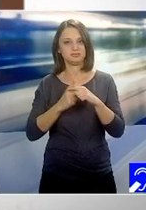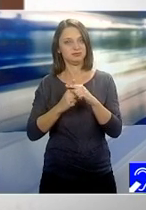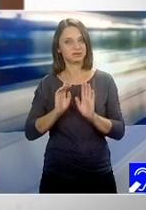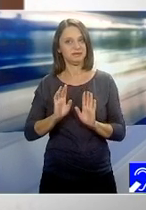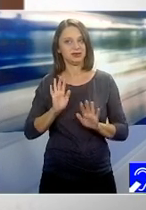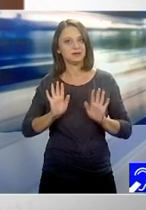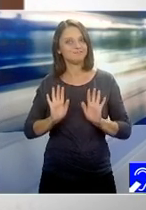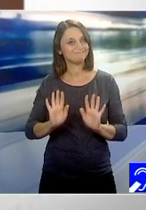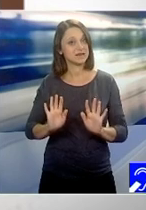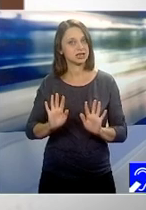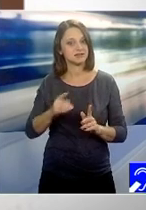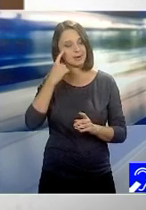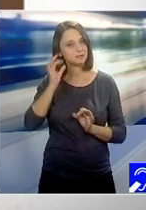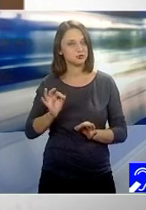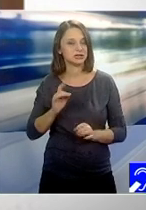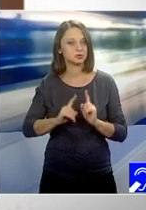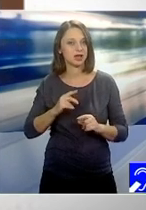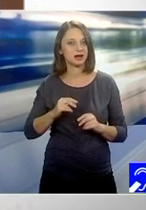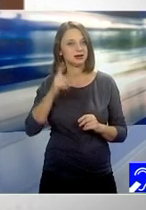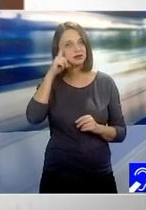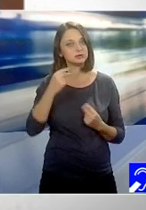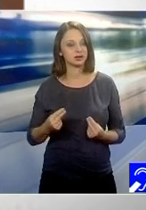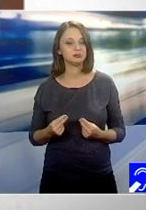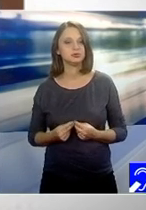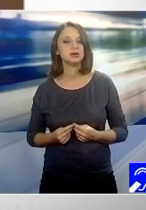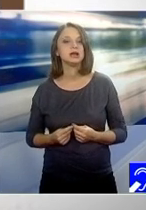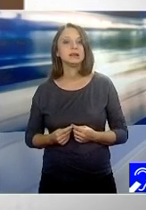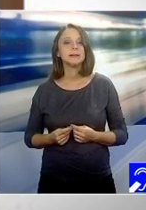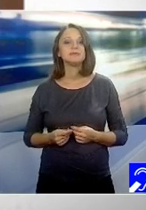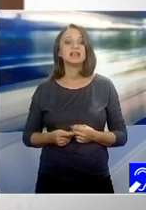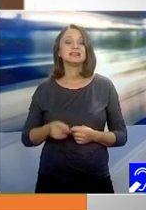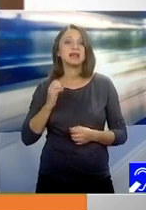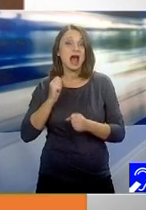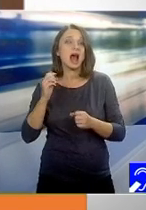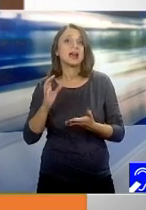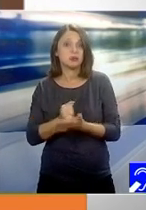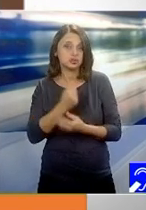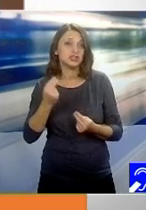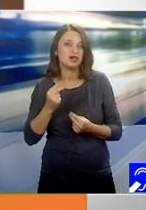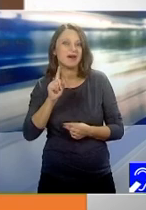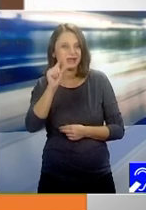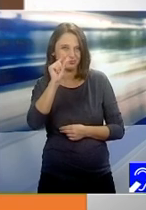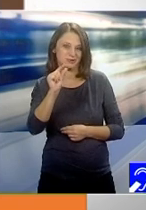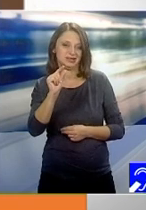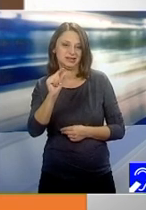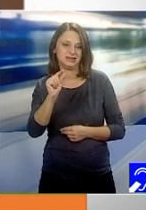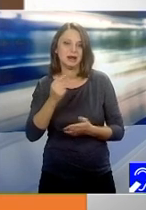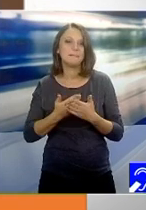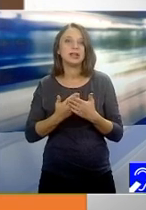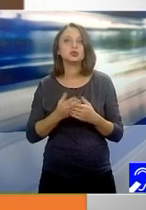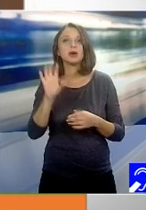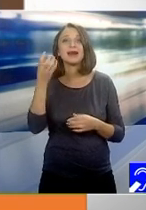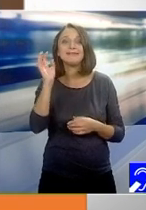sfârșit, senzația că se face ceva concret, dar este destul de puțin, pentru că radarul pădurilor, în primul rând, este doar o verigă